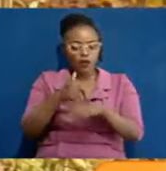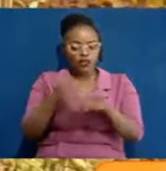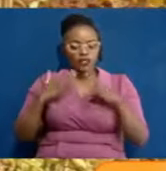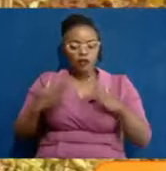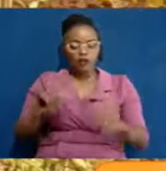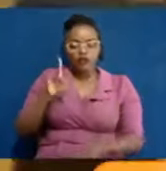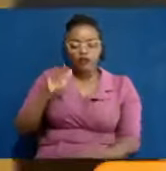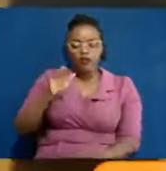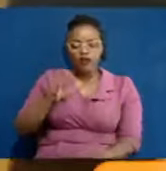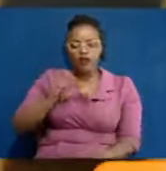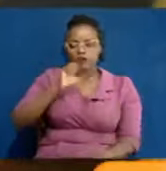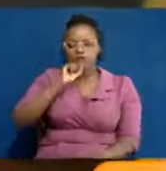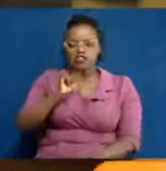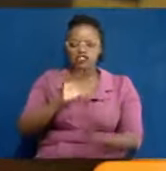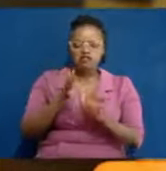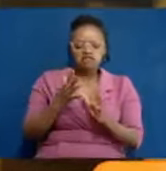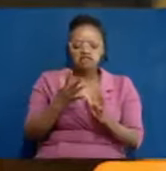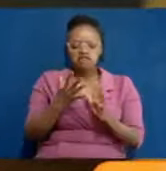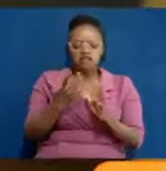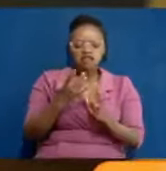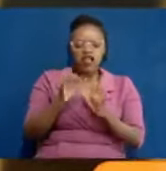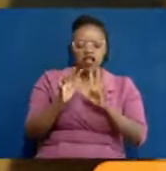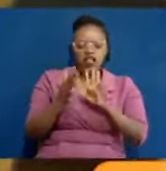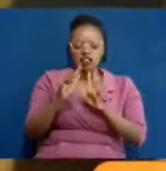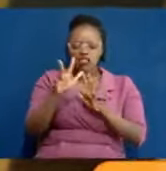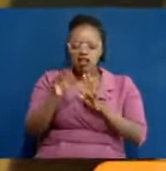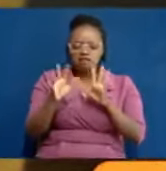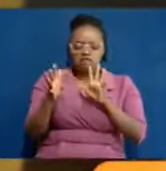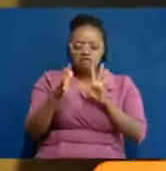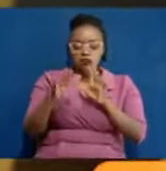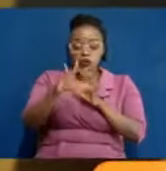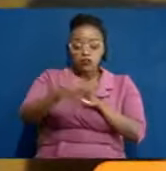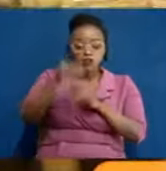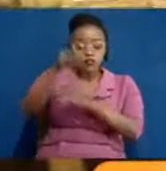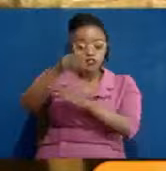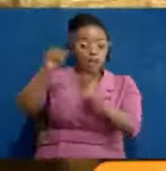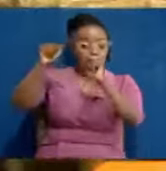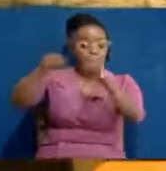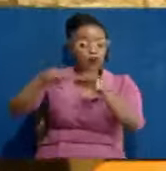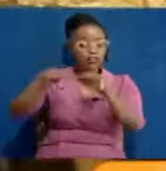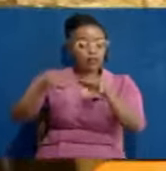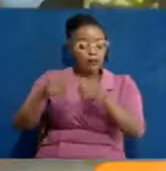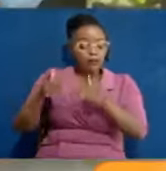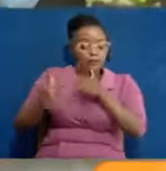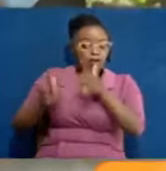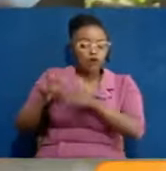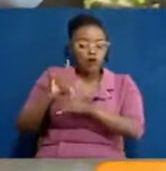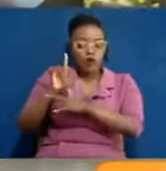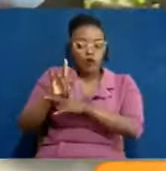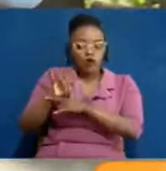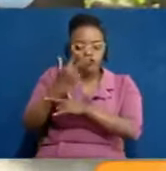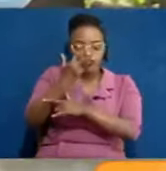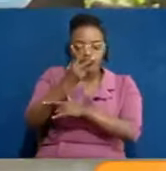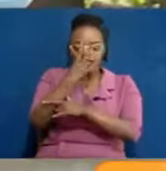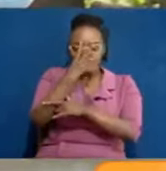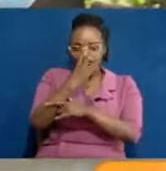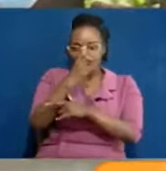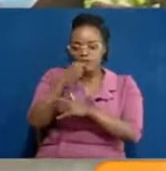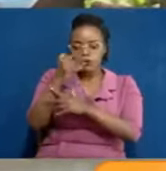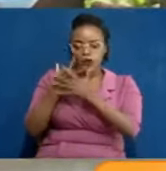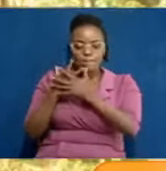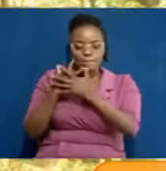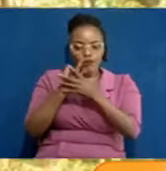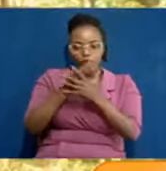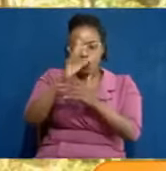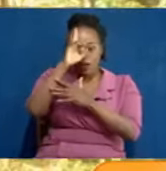wa mwanamke mwenye umri wa makamo ulipatikana hapa. Polisi wakisema huenda alikuwa mpenzi wa mmoja wa shukiwa watatu waliokamatwa